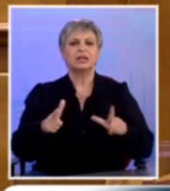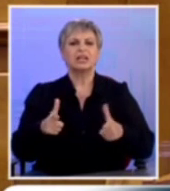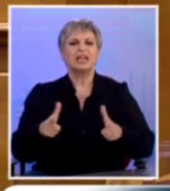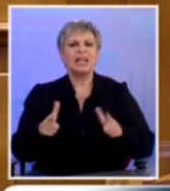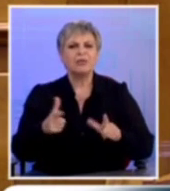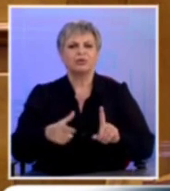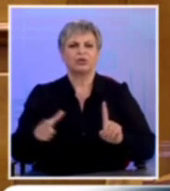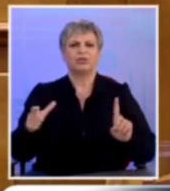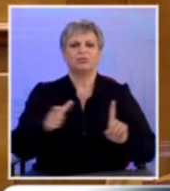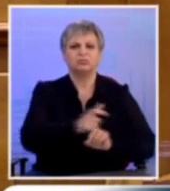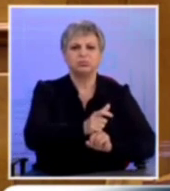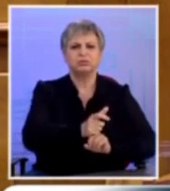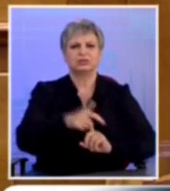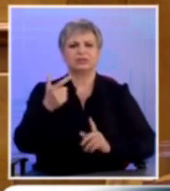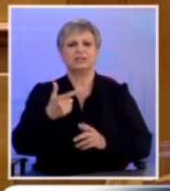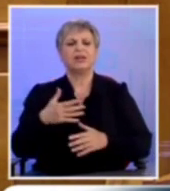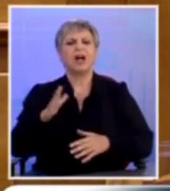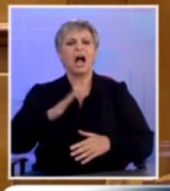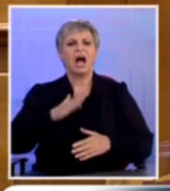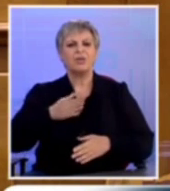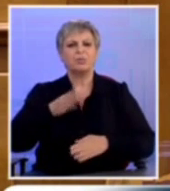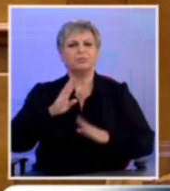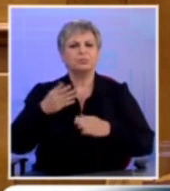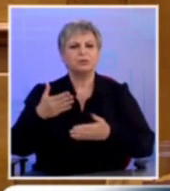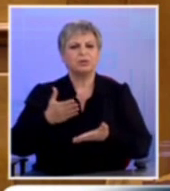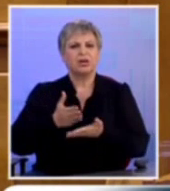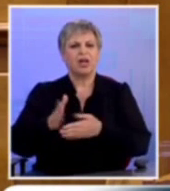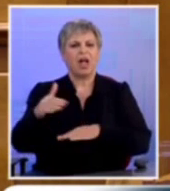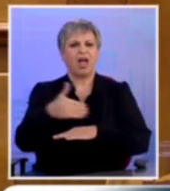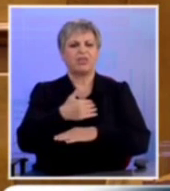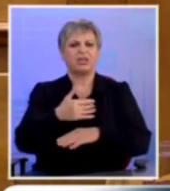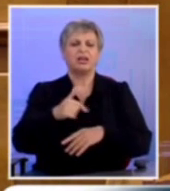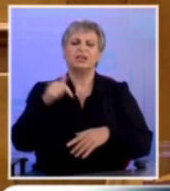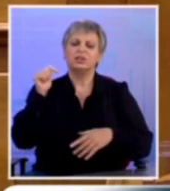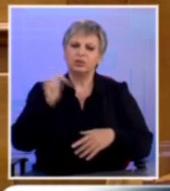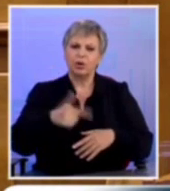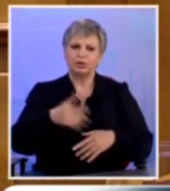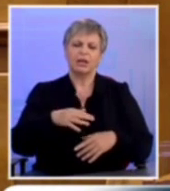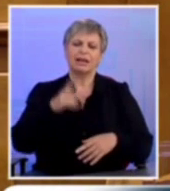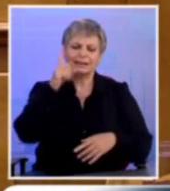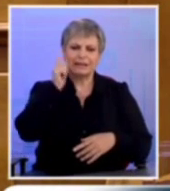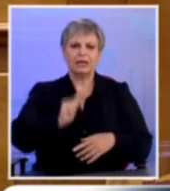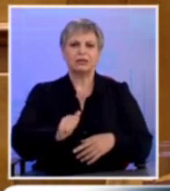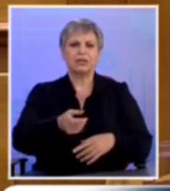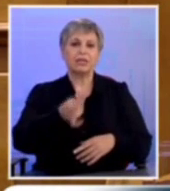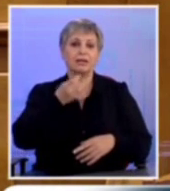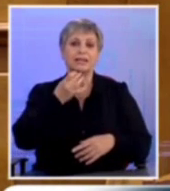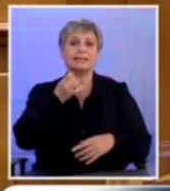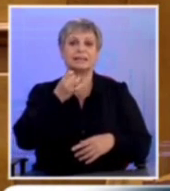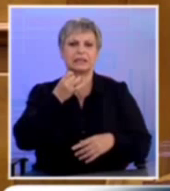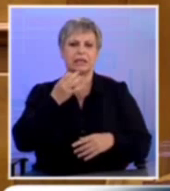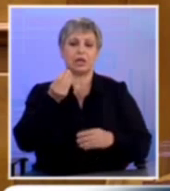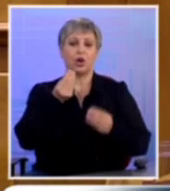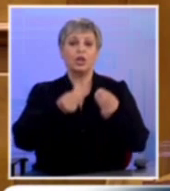των αδικημένων στη χώρα μας θα είναι σκληρό. Πολύ πιο σκληρό από όσα προδιαγράφει το μνημόνιο